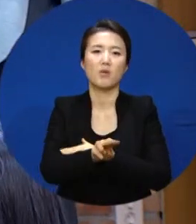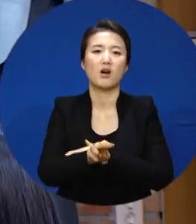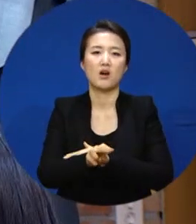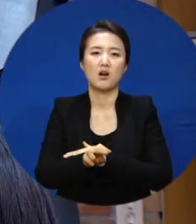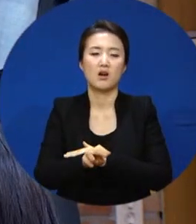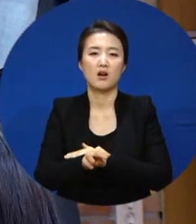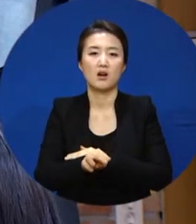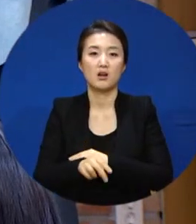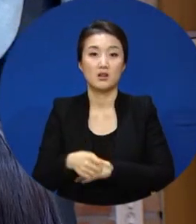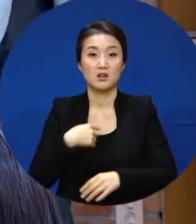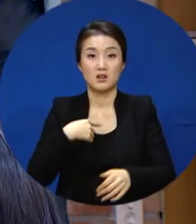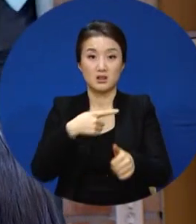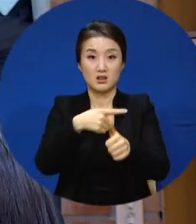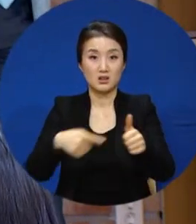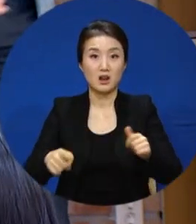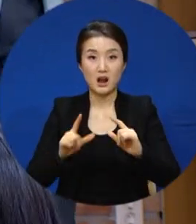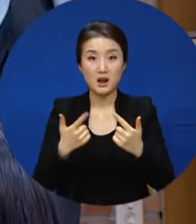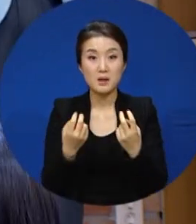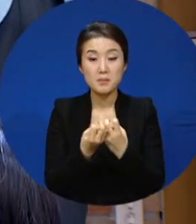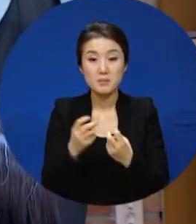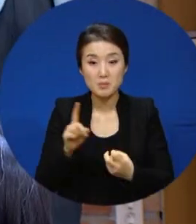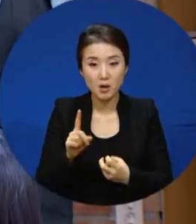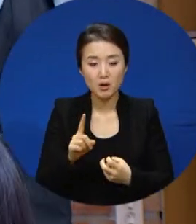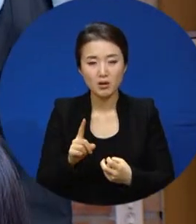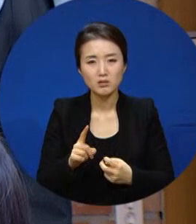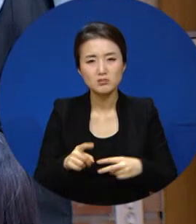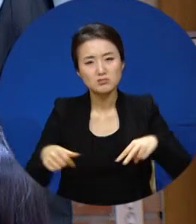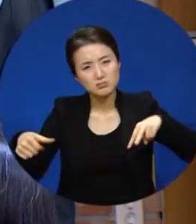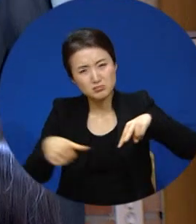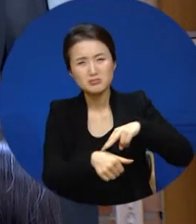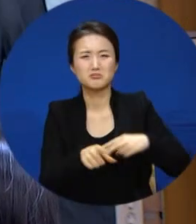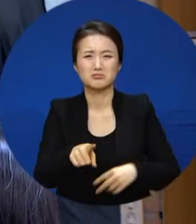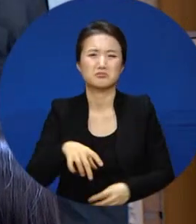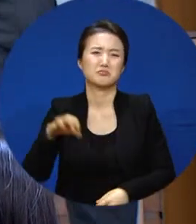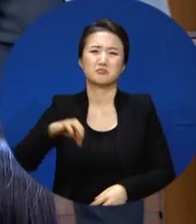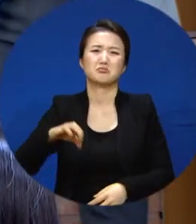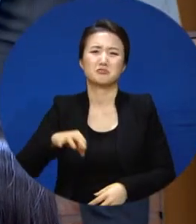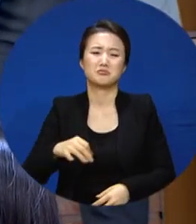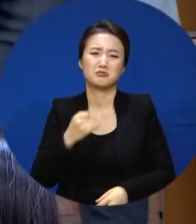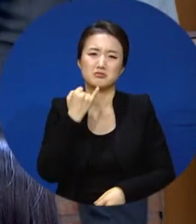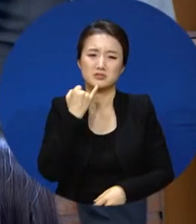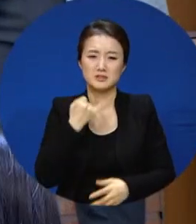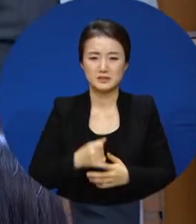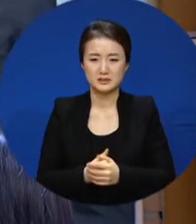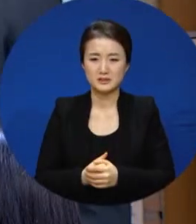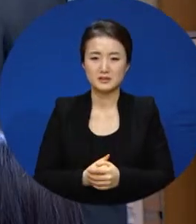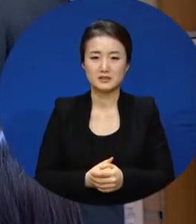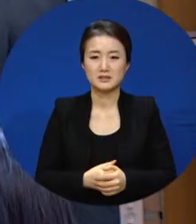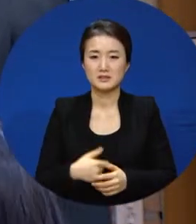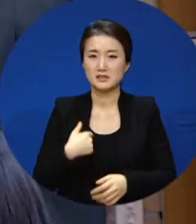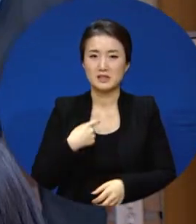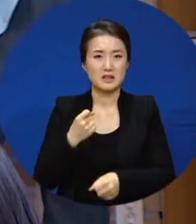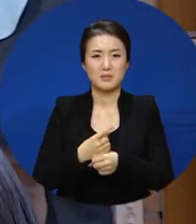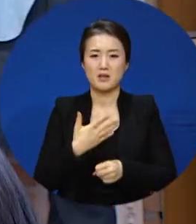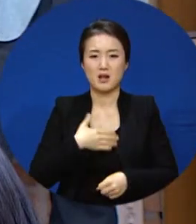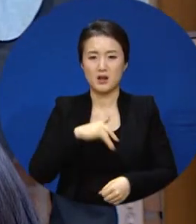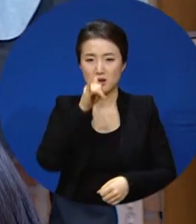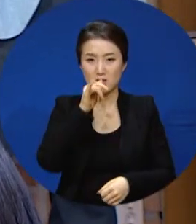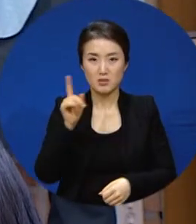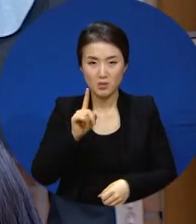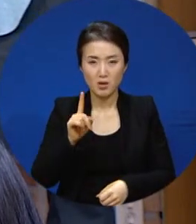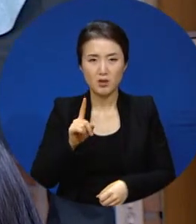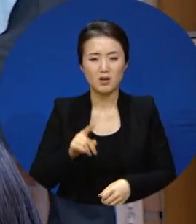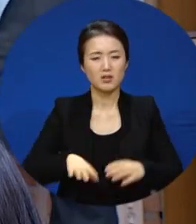모였어요 강사의 기어가는 거야 그렇지 근데 난 알고 있었어 모든 나라 사람들이 날 피울